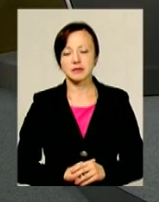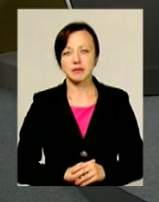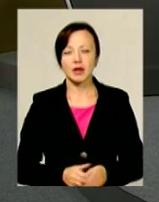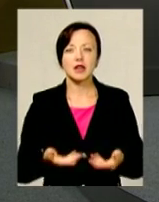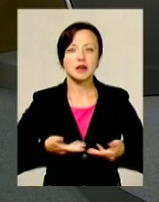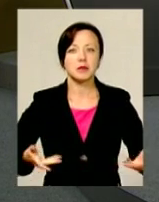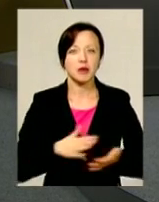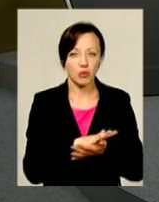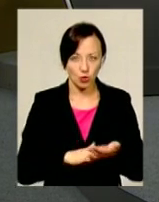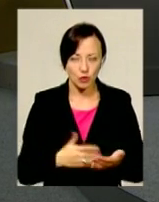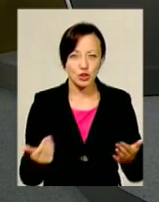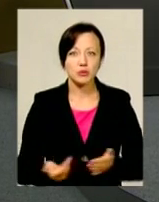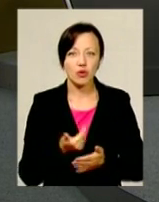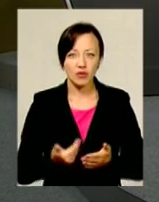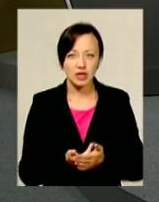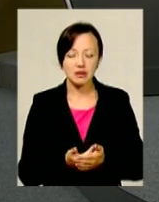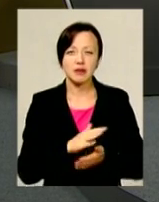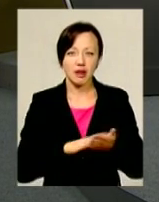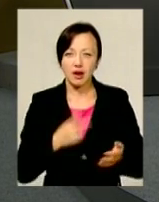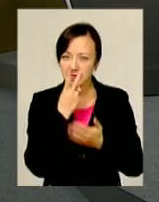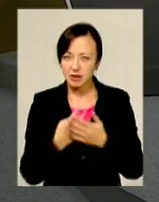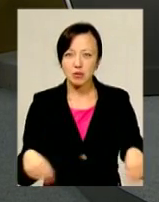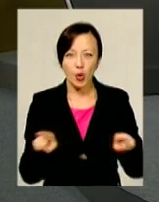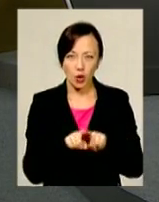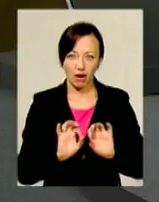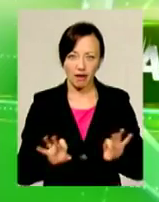Ми продовжуємо подільську панораму. Далі дивіться про таке.